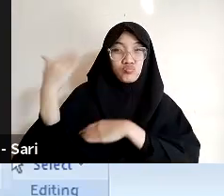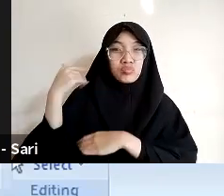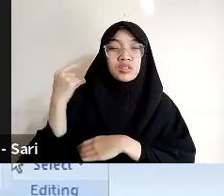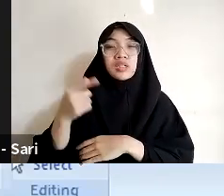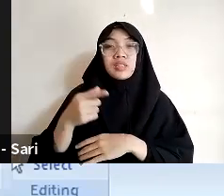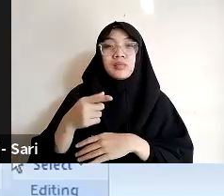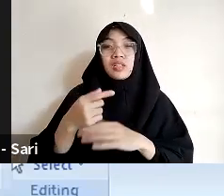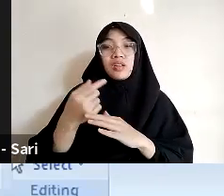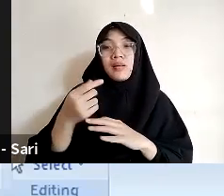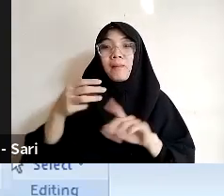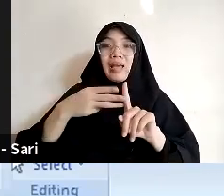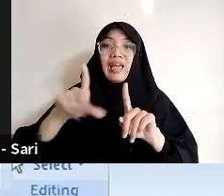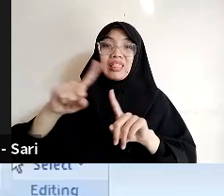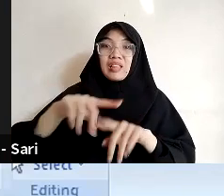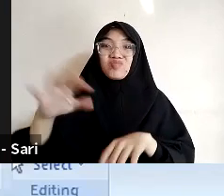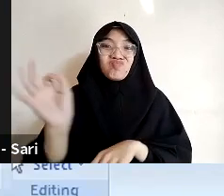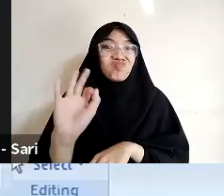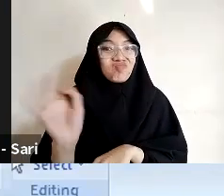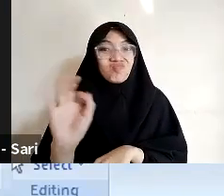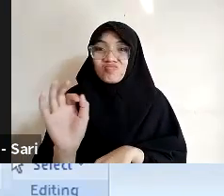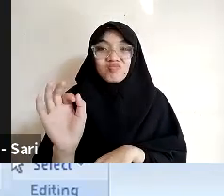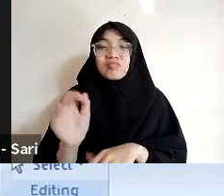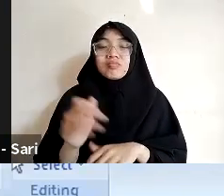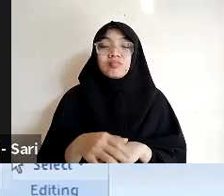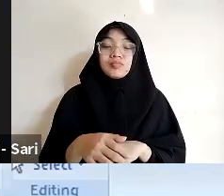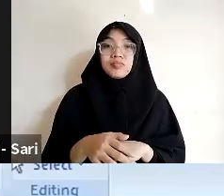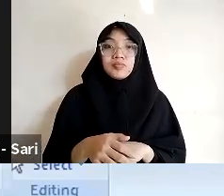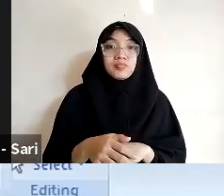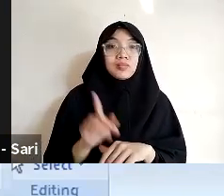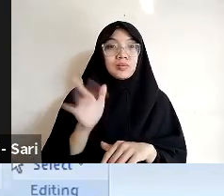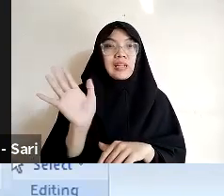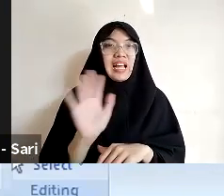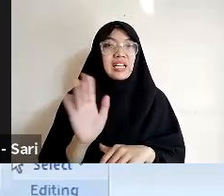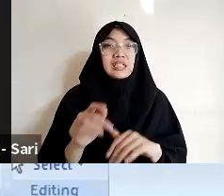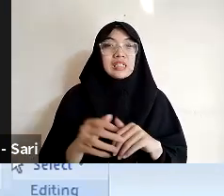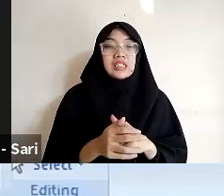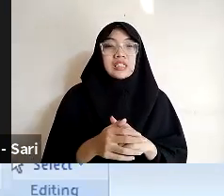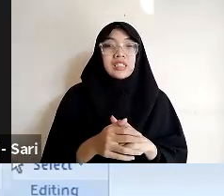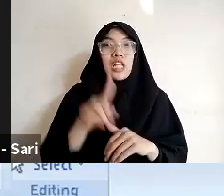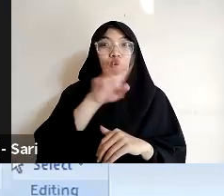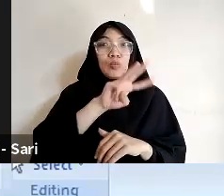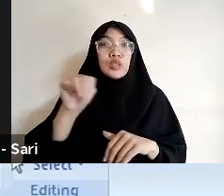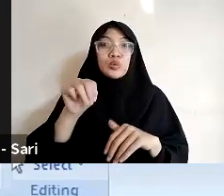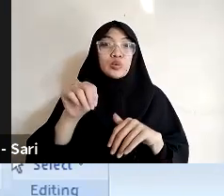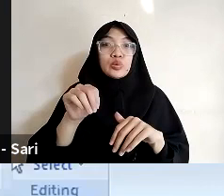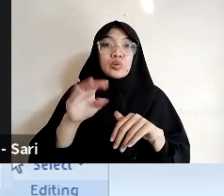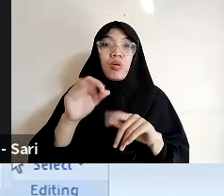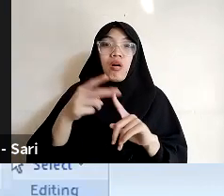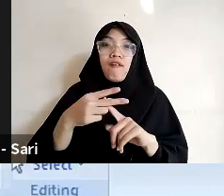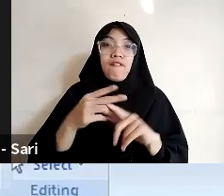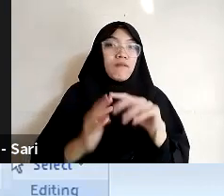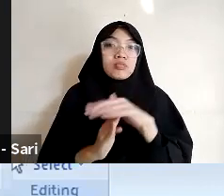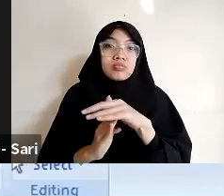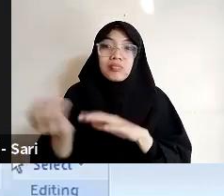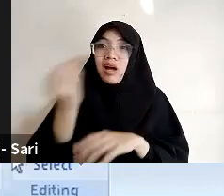rupiah, BLT hadir. Mereka tidak ada off selama satu minggu ya tidak bisa makan, kira-kira begitu.